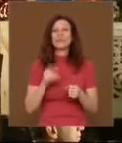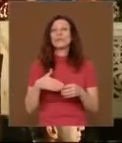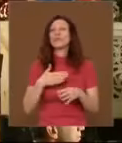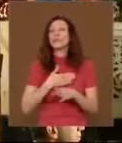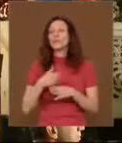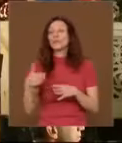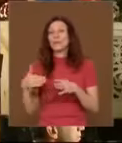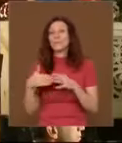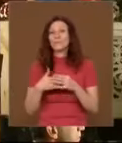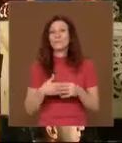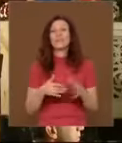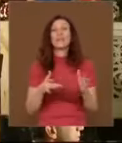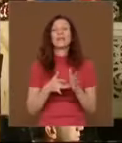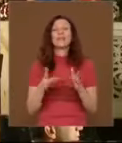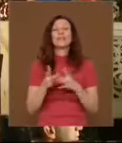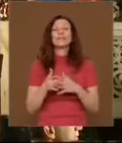предстоятелства следващото.